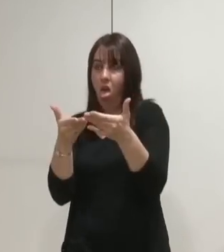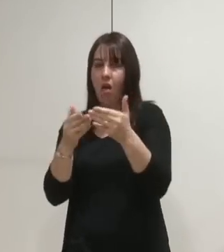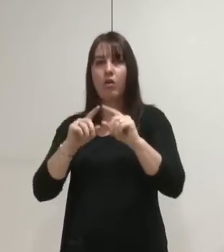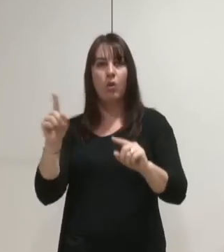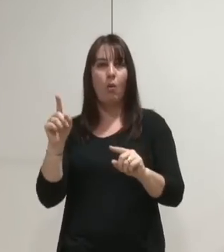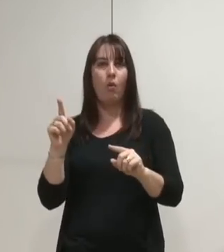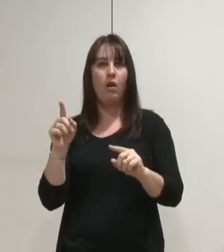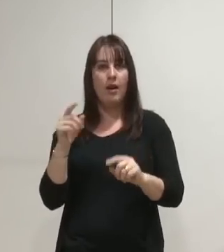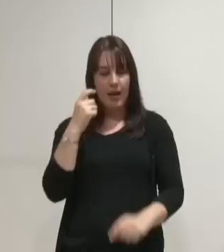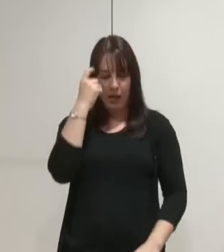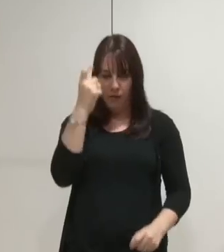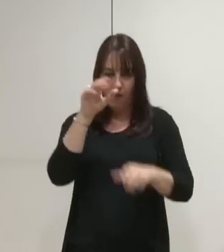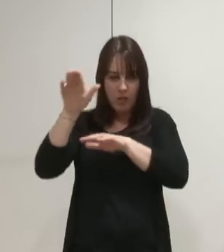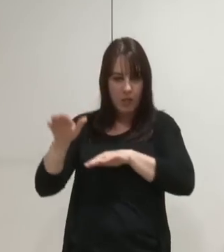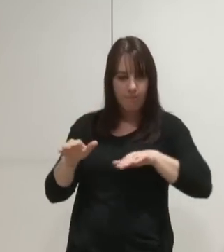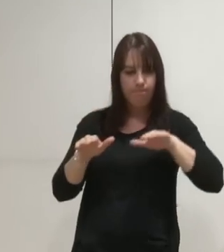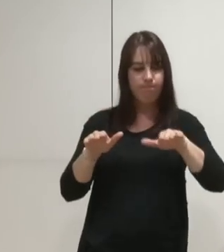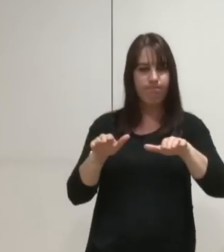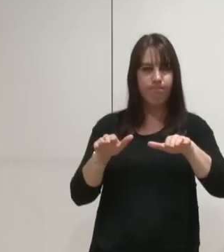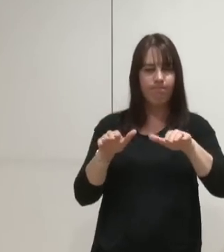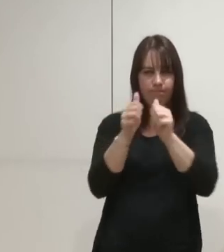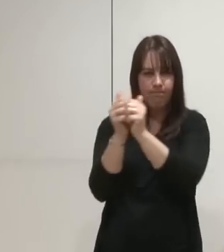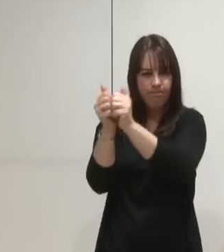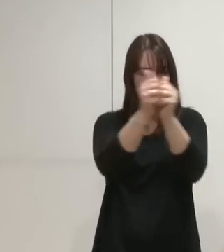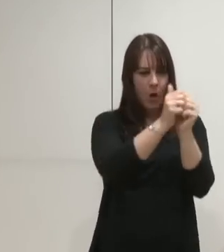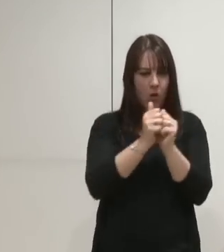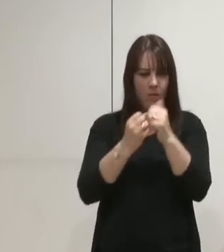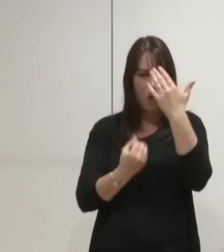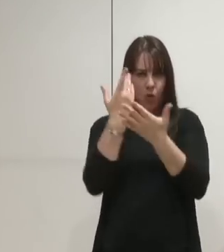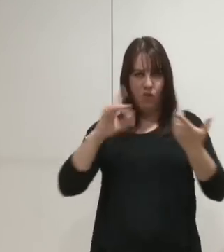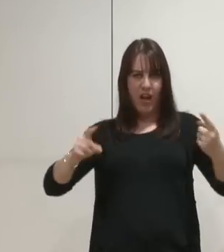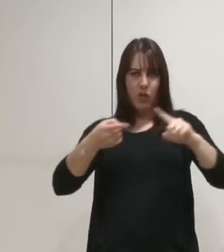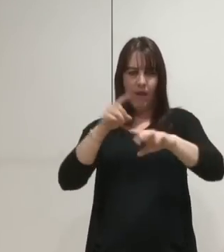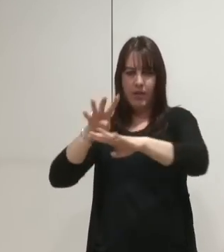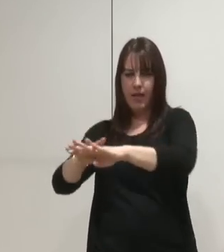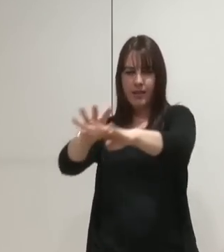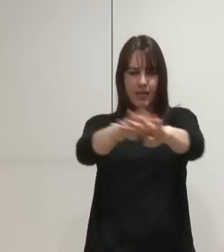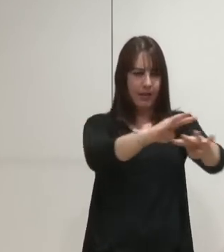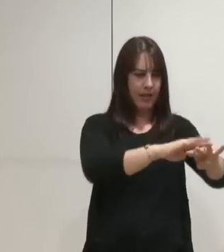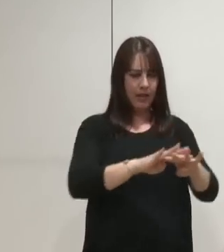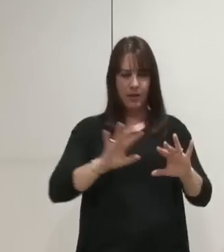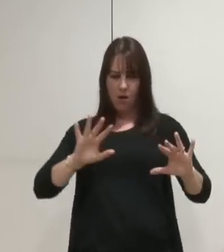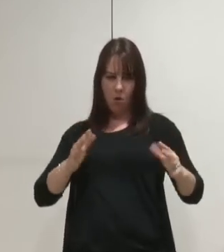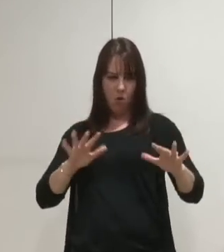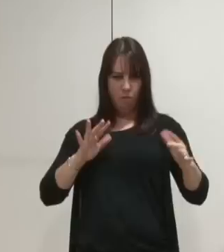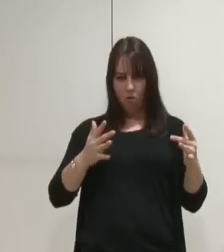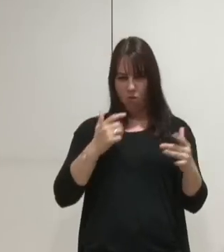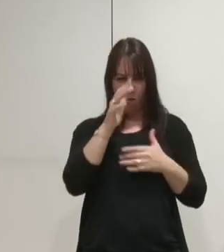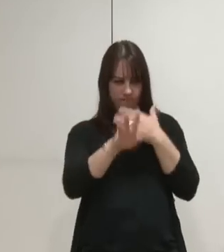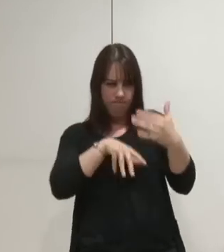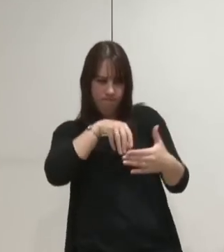qu'elle puisse tenir compte elles aussi de cette nouvelle géographie en regardant comment elles vont s'intégrer sur cette nouvelle